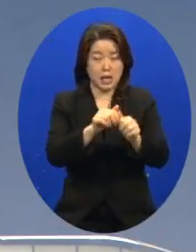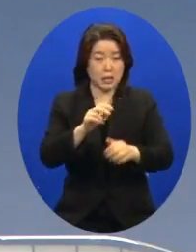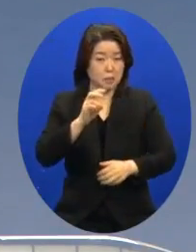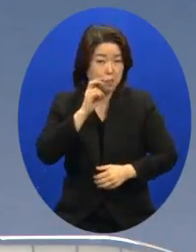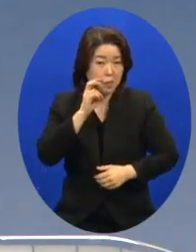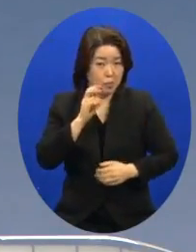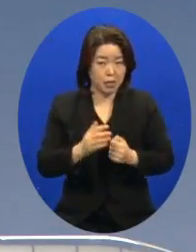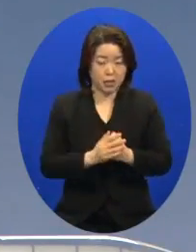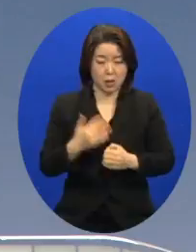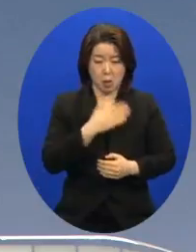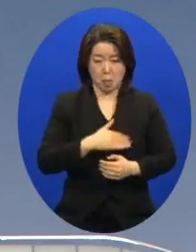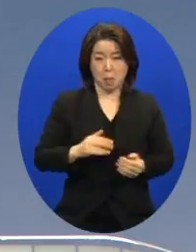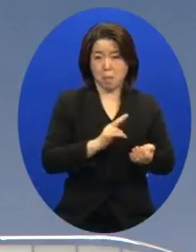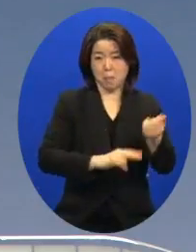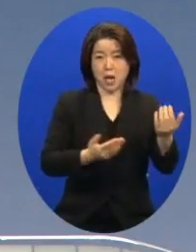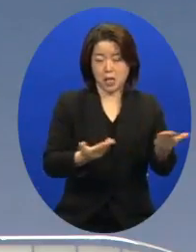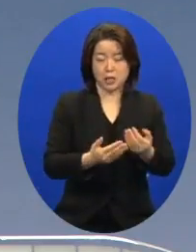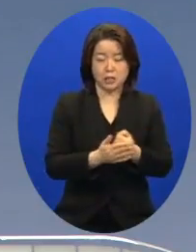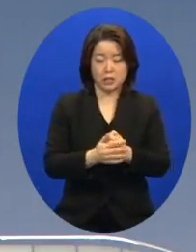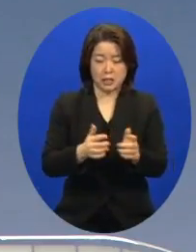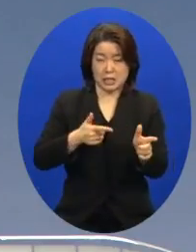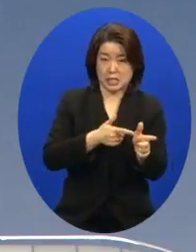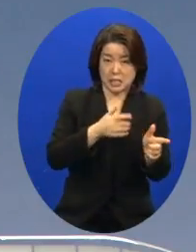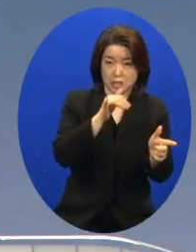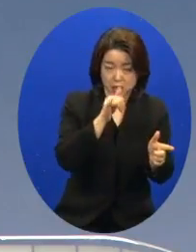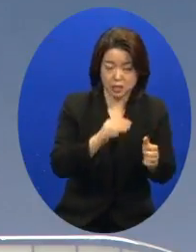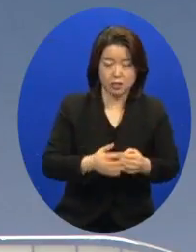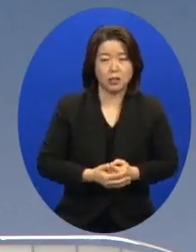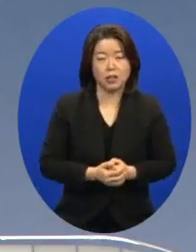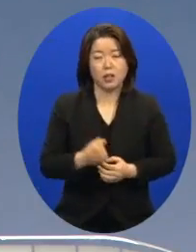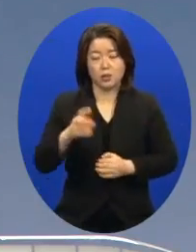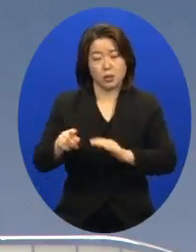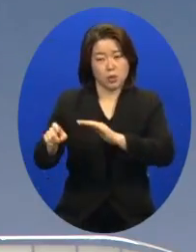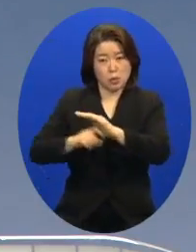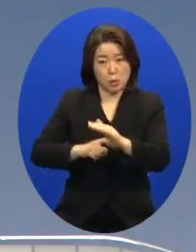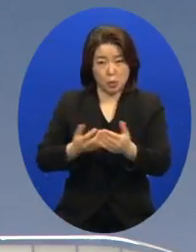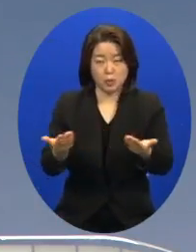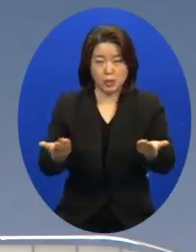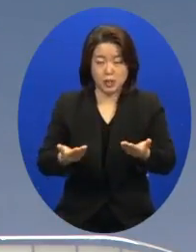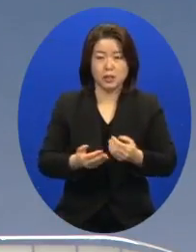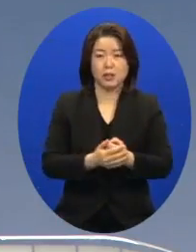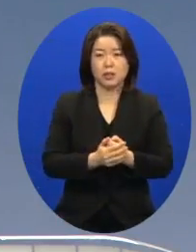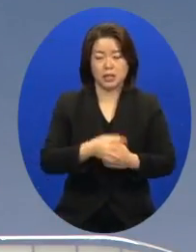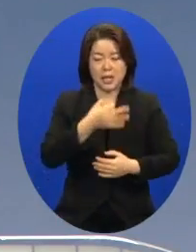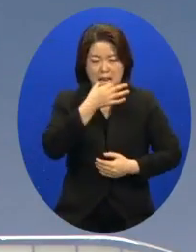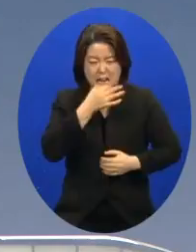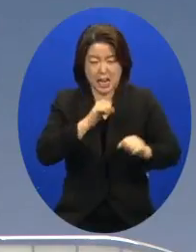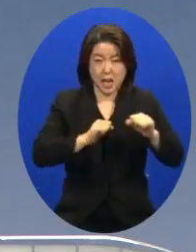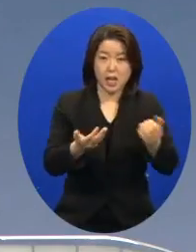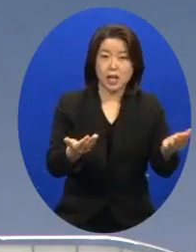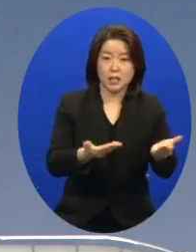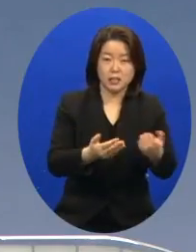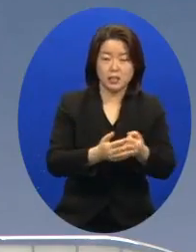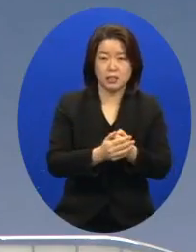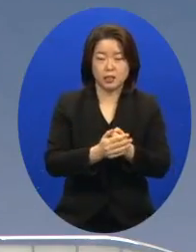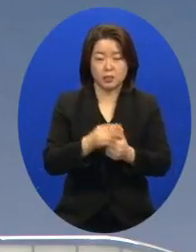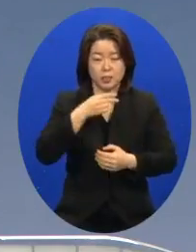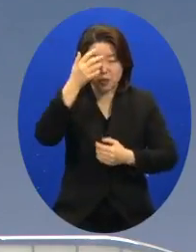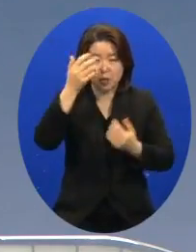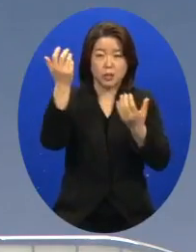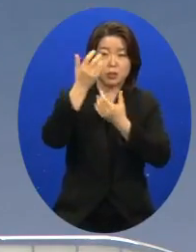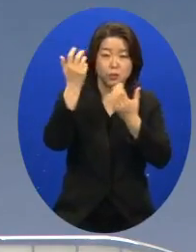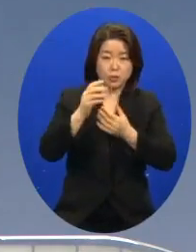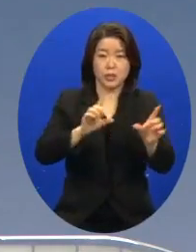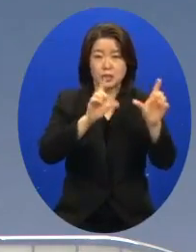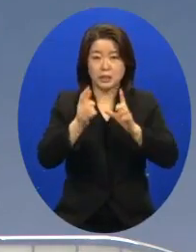몸을 파는 1 동성애를 하는 일 도둑질을 하는 탐욕을 부리는 1 술을 취해서